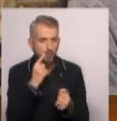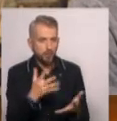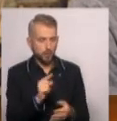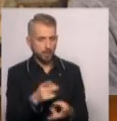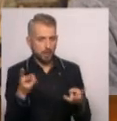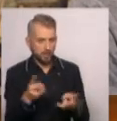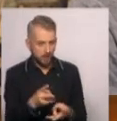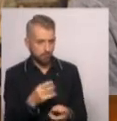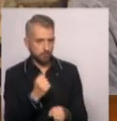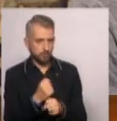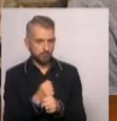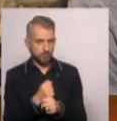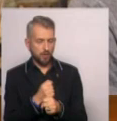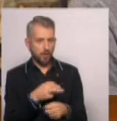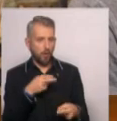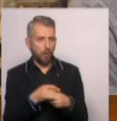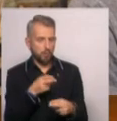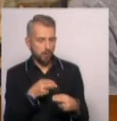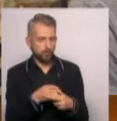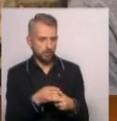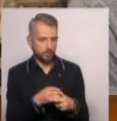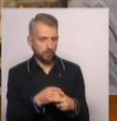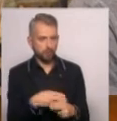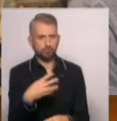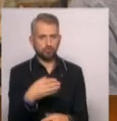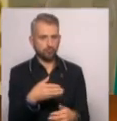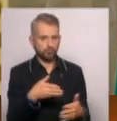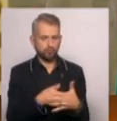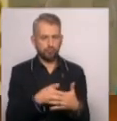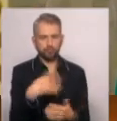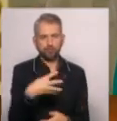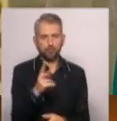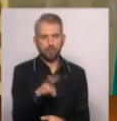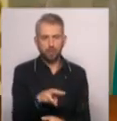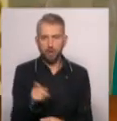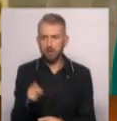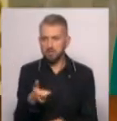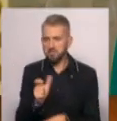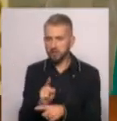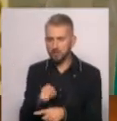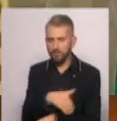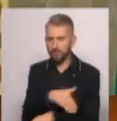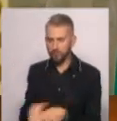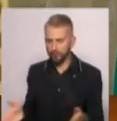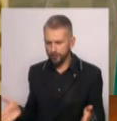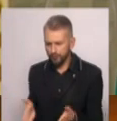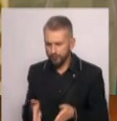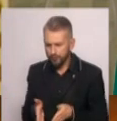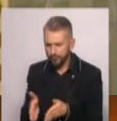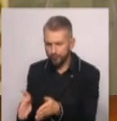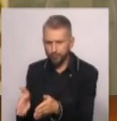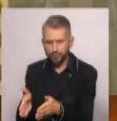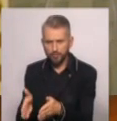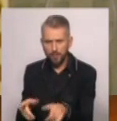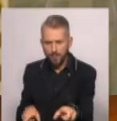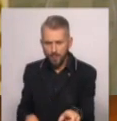треба встановити обмеження 40. Угу, угу. Да. Тим паче, там дуже вузенькі вулички навколо цього Дрімтауну. І дійсно дуже